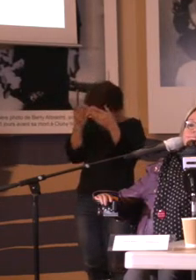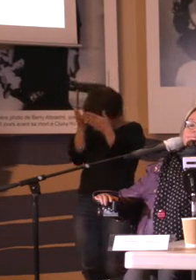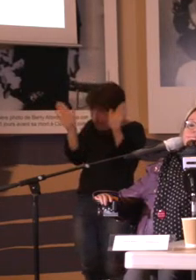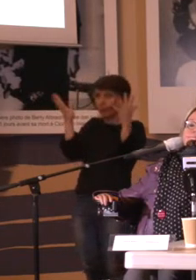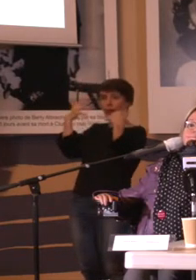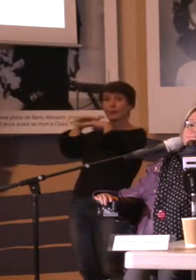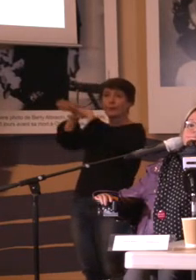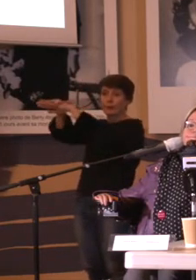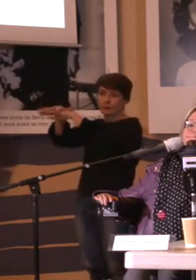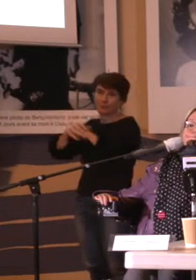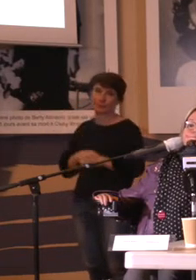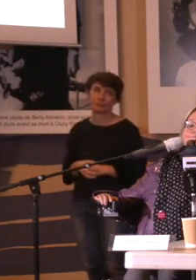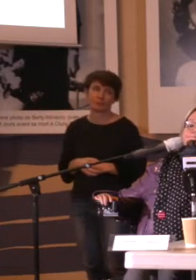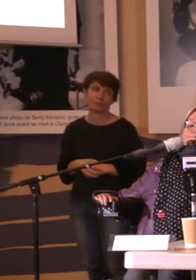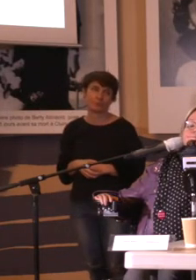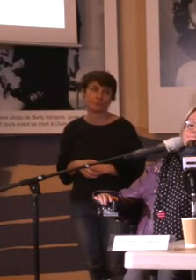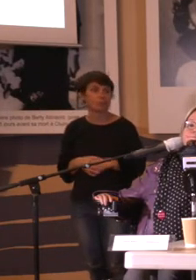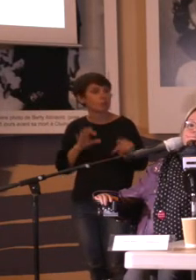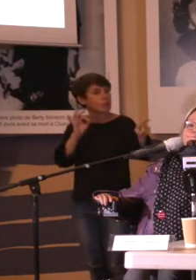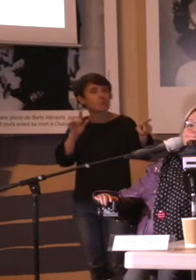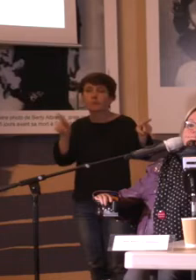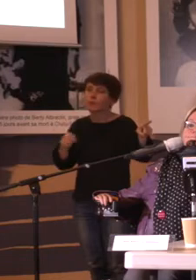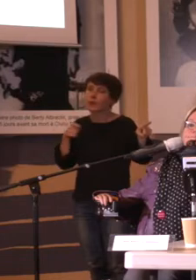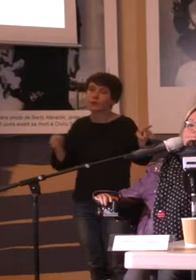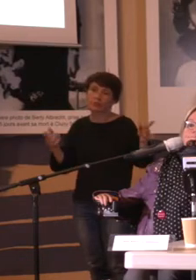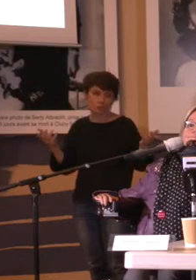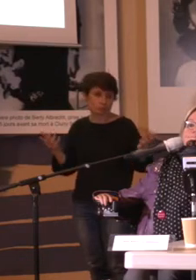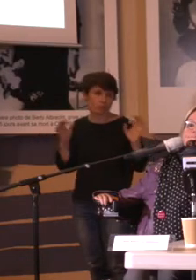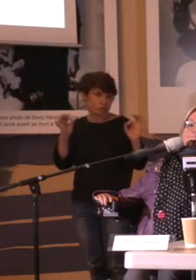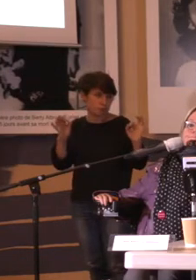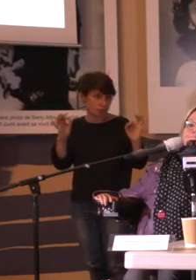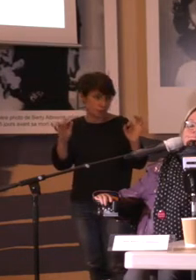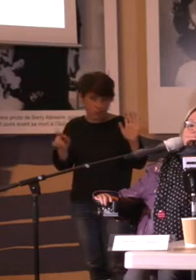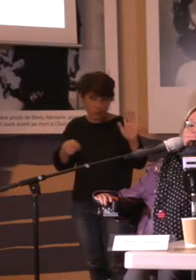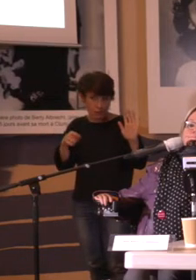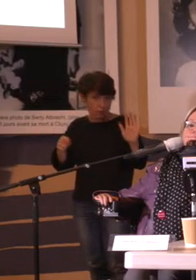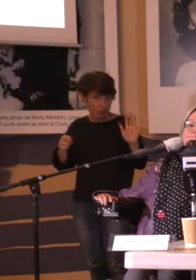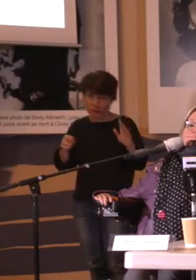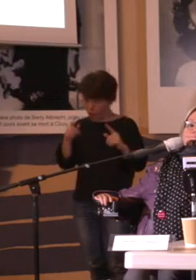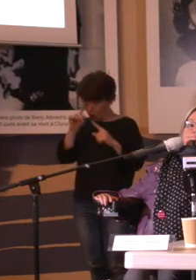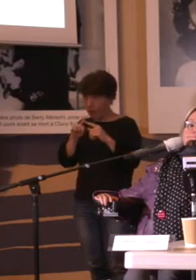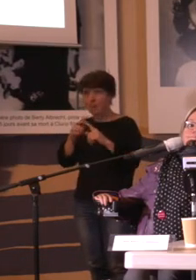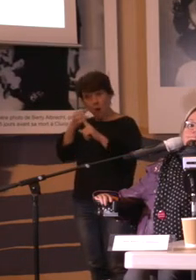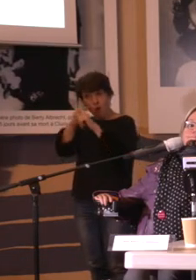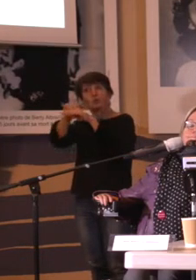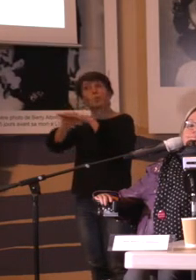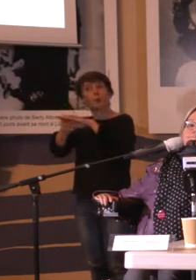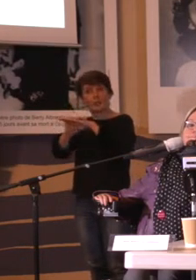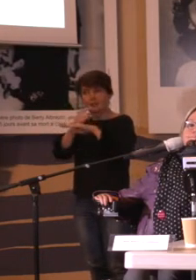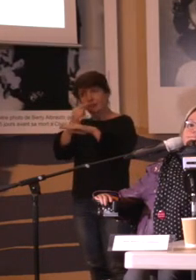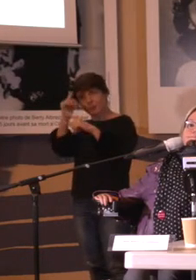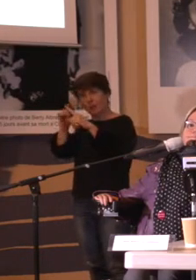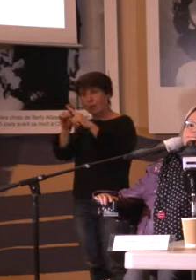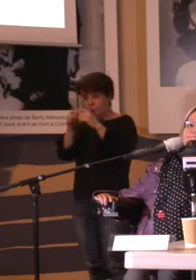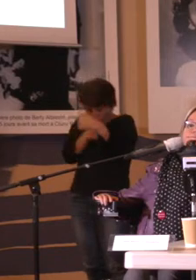soi. Oui, bien sûr, voilà notre démarche. Ça appartient à la lutte politique, donc évidemment, hein, ce n'est pas de